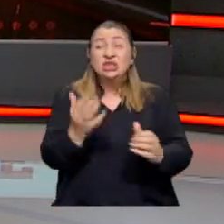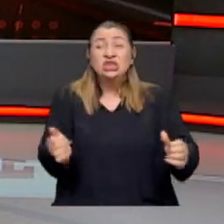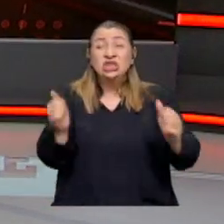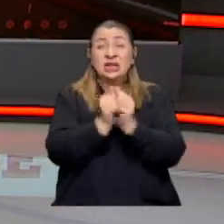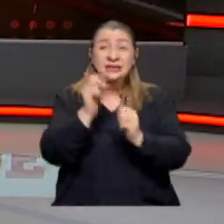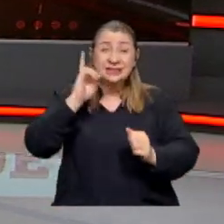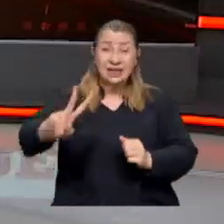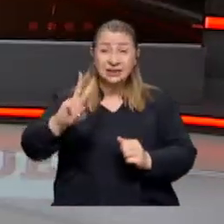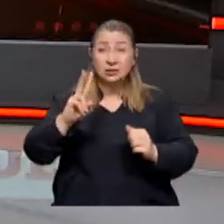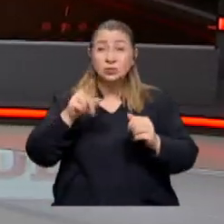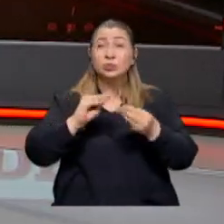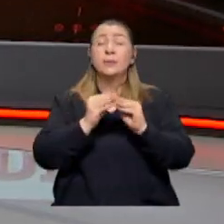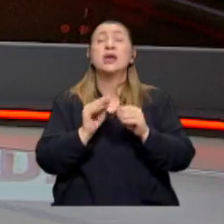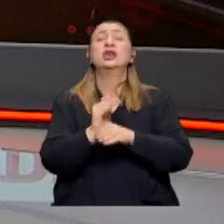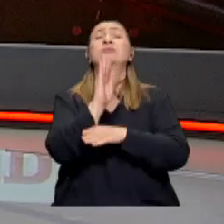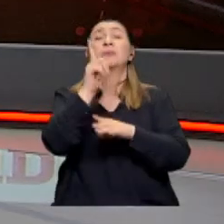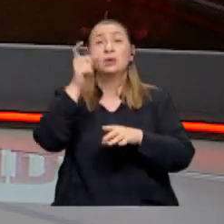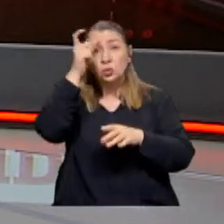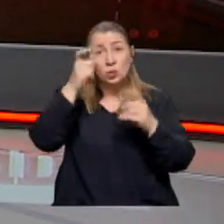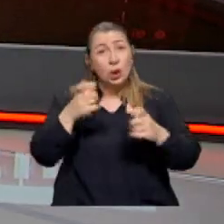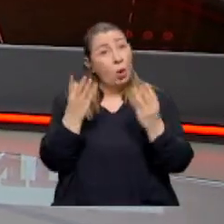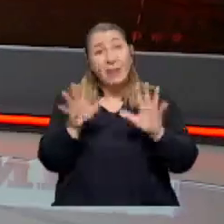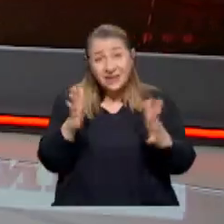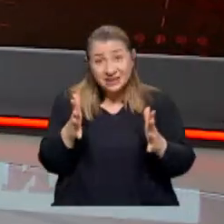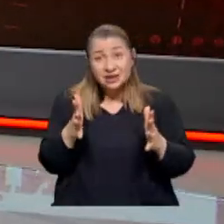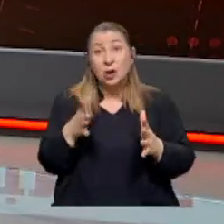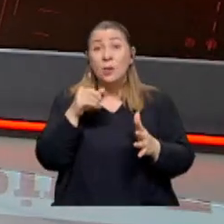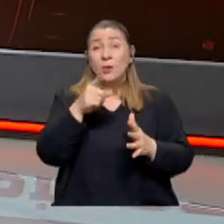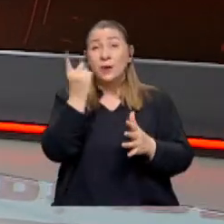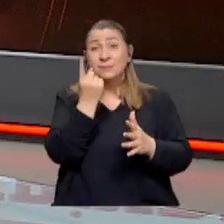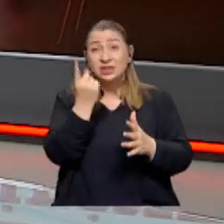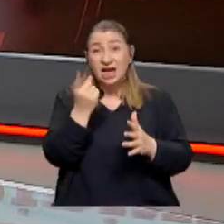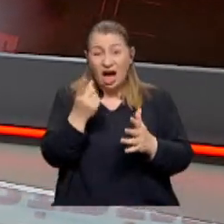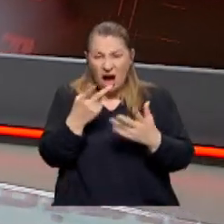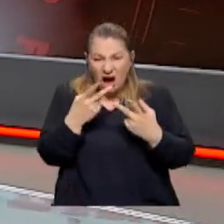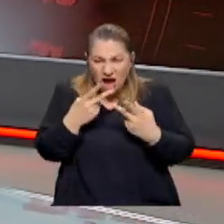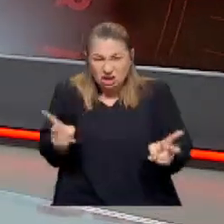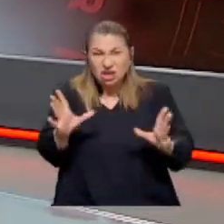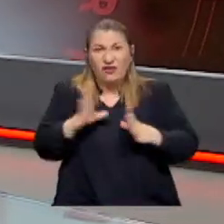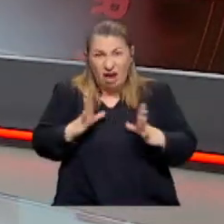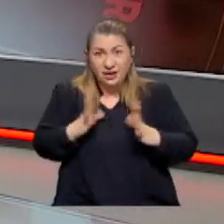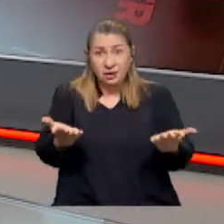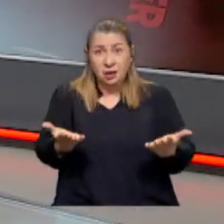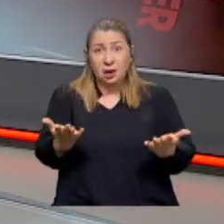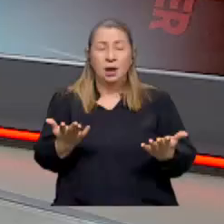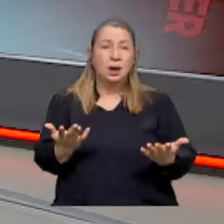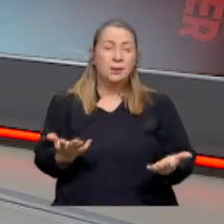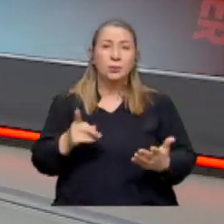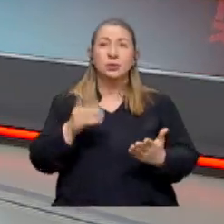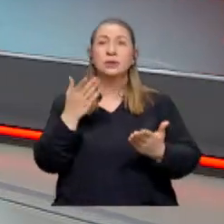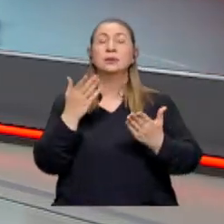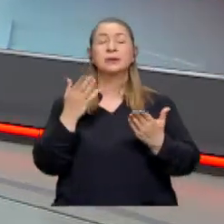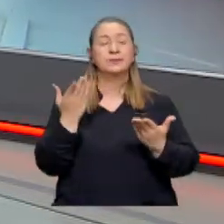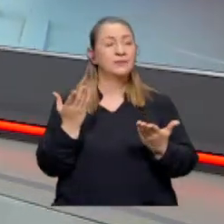beş kat daha zengin bu sorunları yaşamayacak bir ülke olabilir öyle bir potansiyeli açıkça vardır Fakat bu